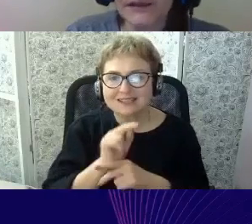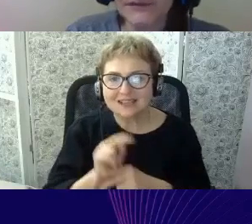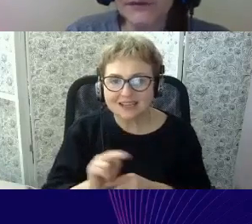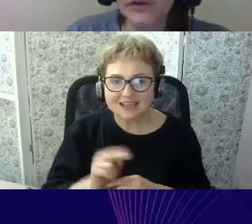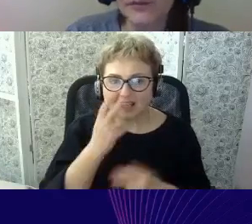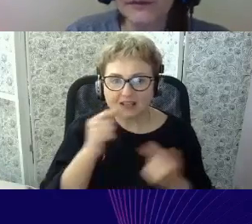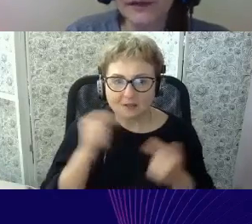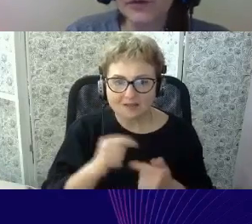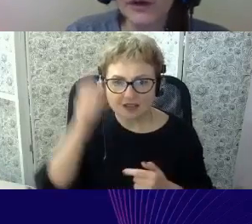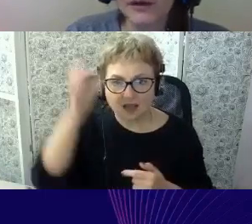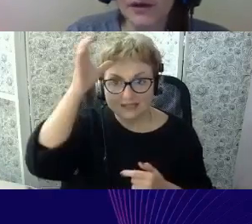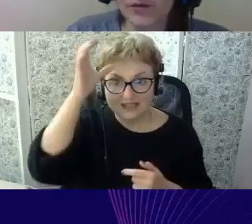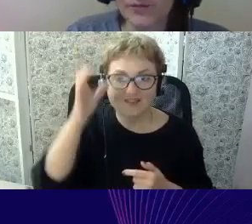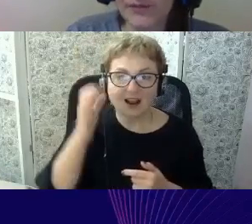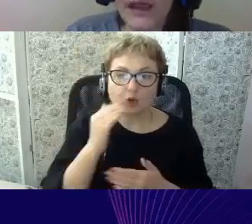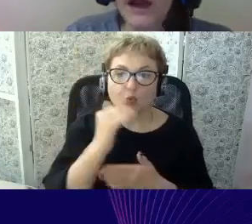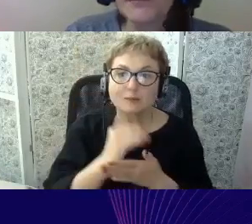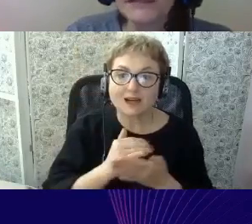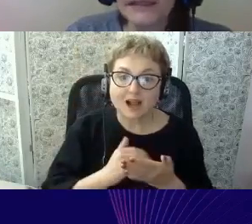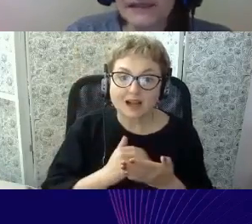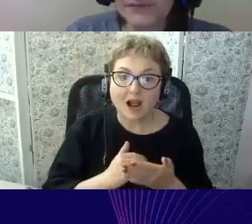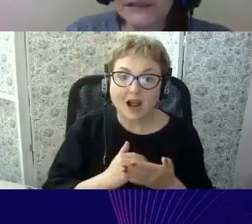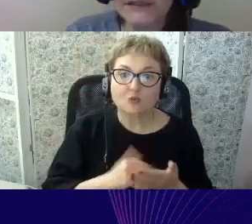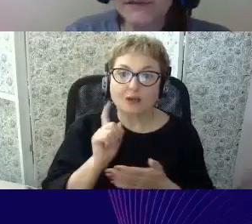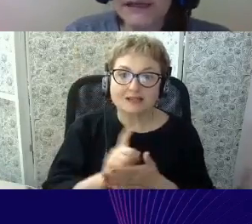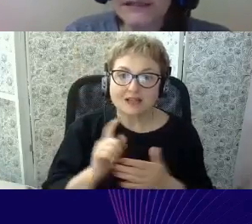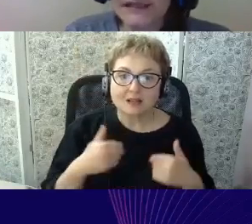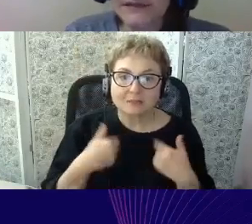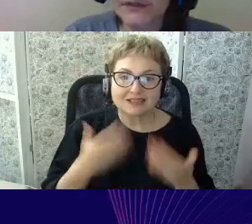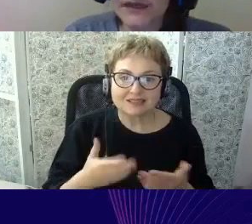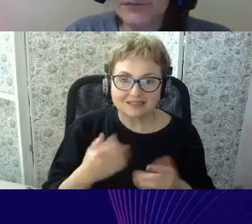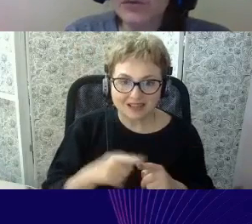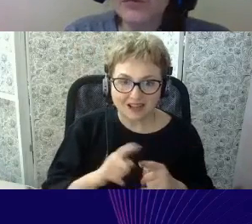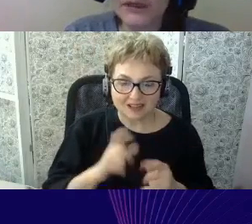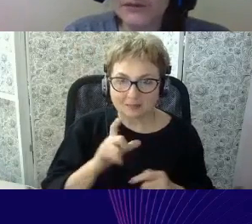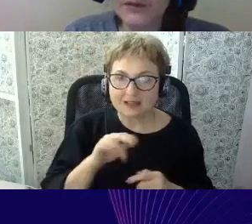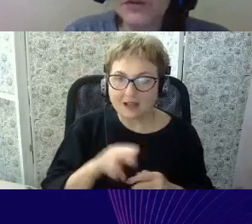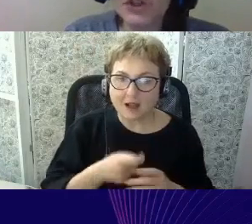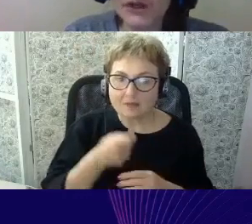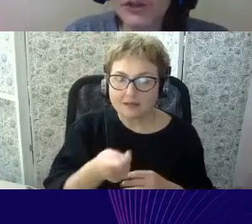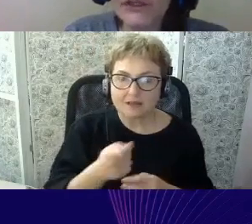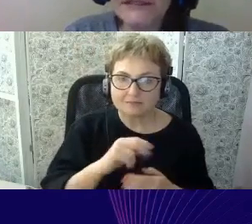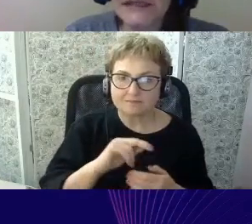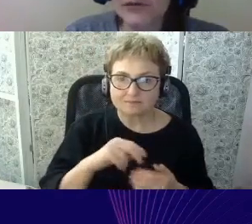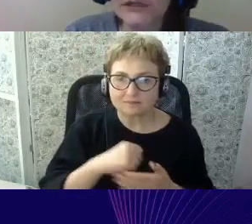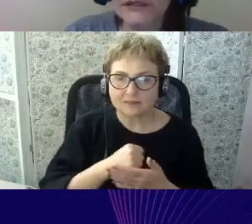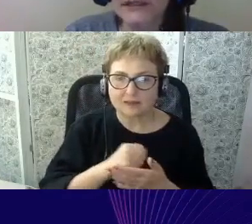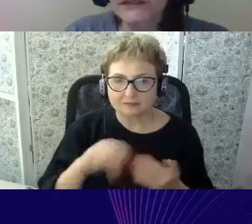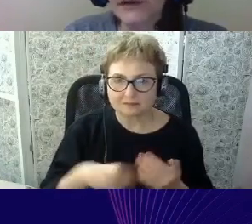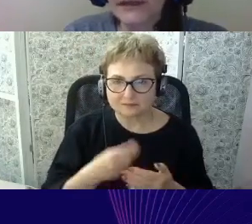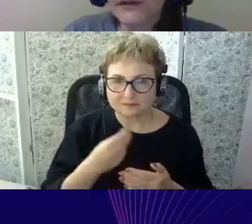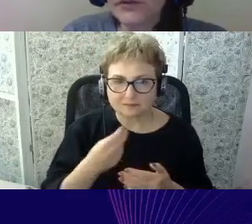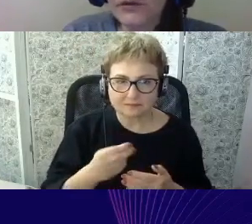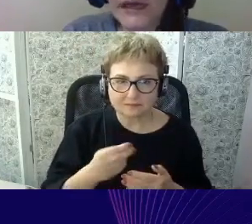скорректировать адаптированную образовательную программу. Обязательно предоставляется на этом этапе документ, подтверждающий статус